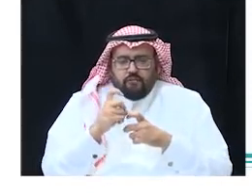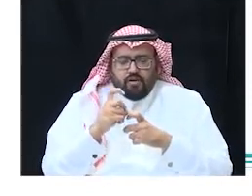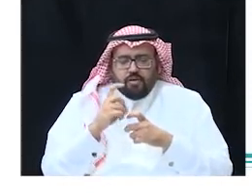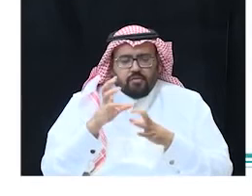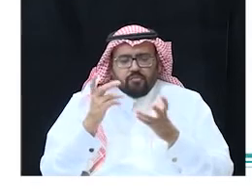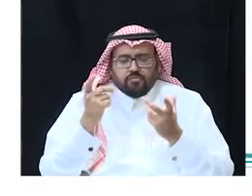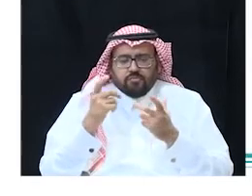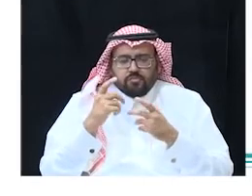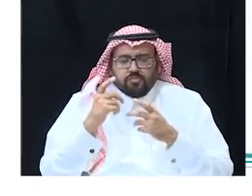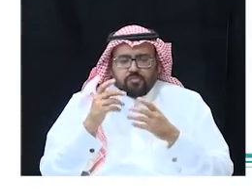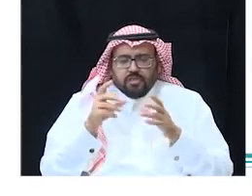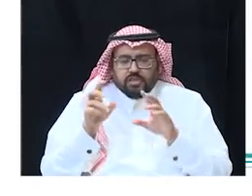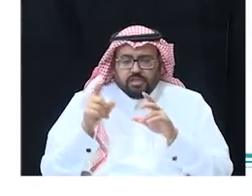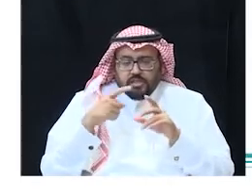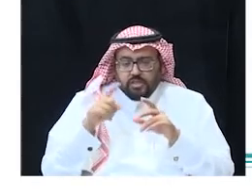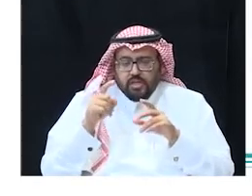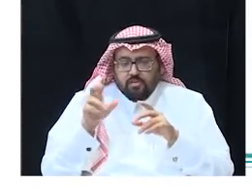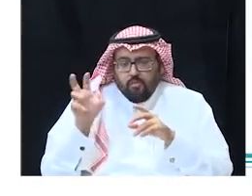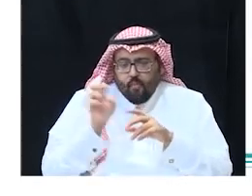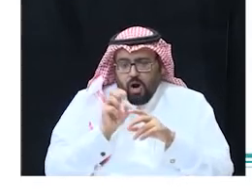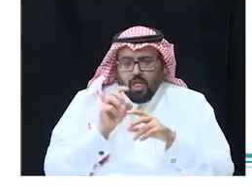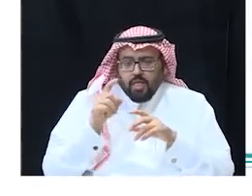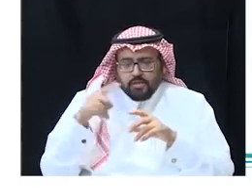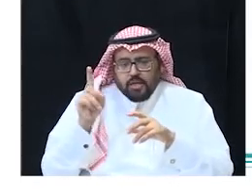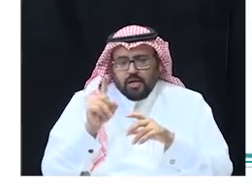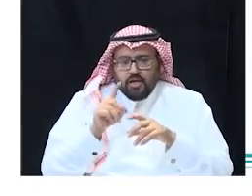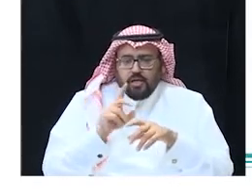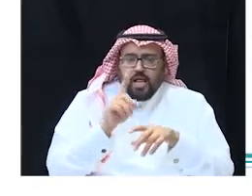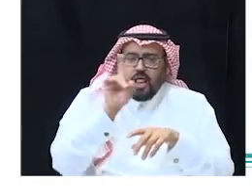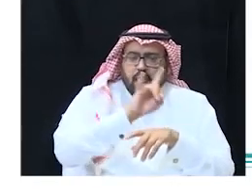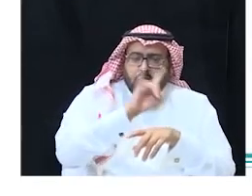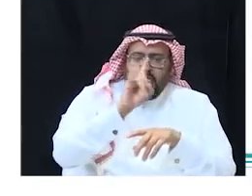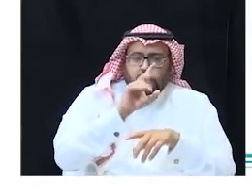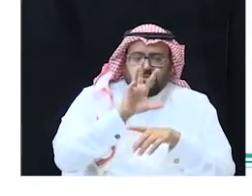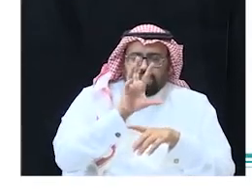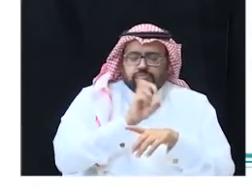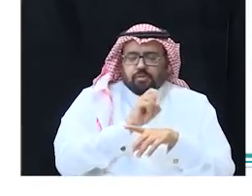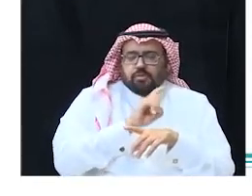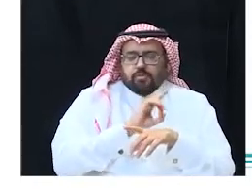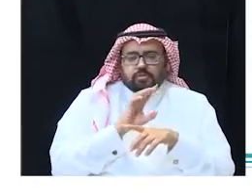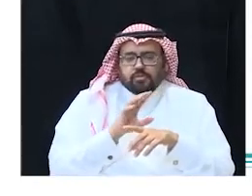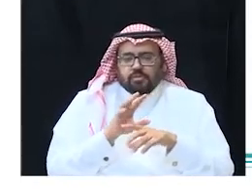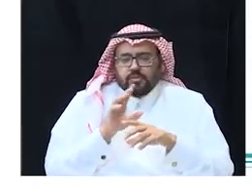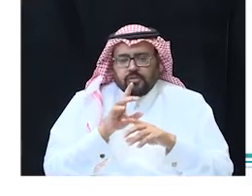طيب اللي نضع علامة صح على